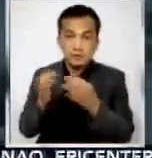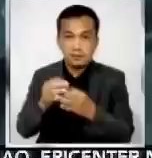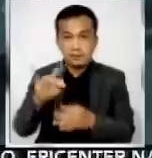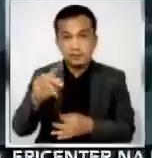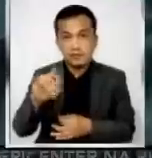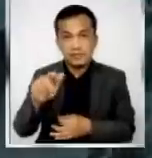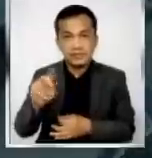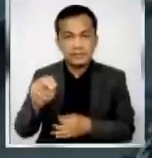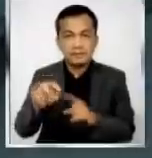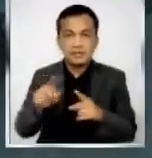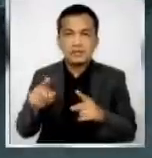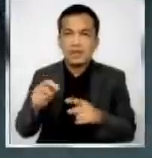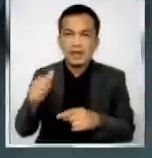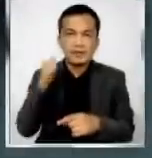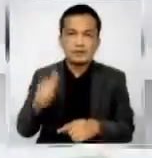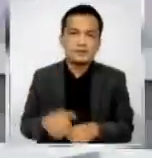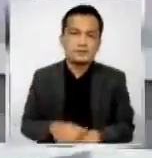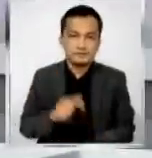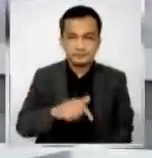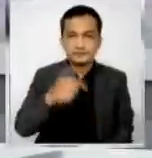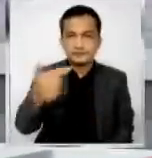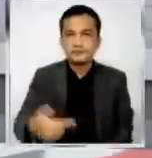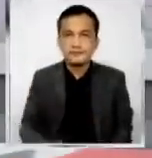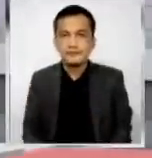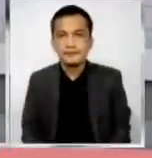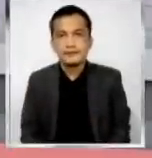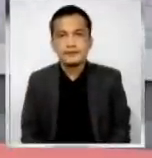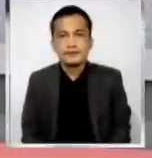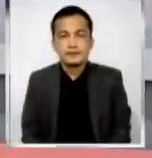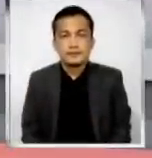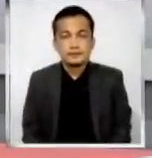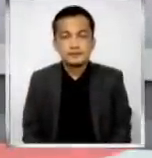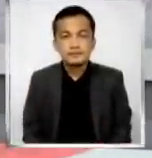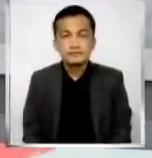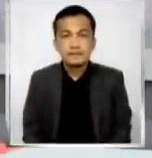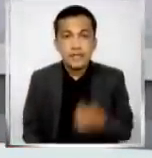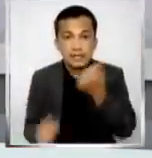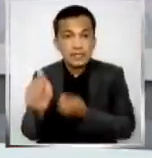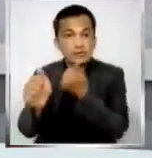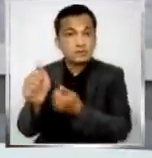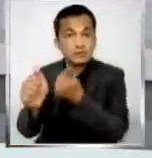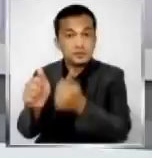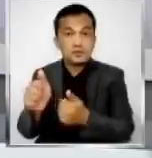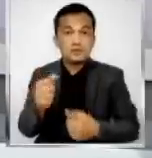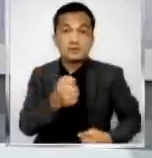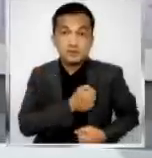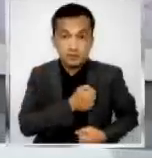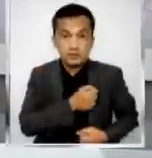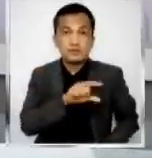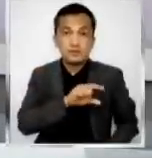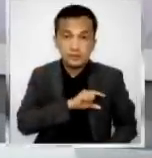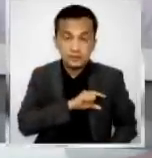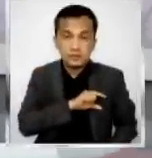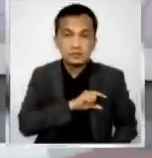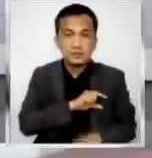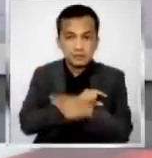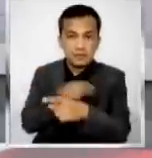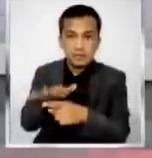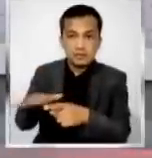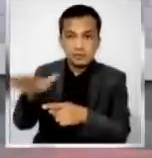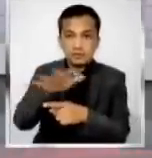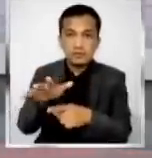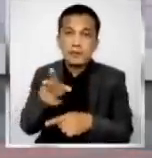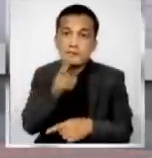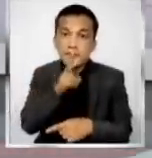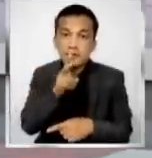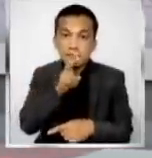Nakatutok, 24 Oras. Inutugis na ng mga sundalo at pulis mga hinihinalang miyembro ng New